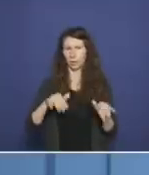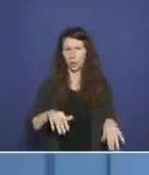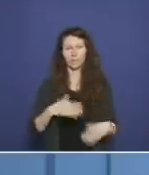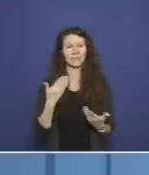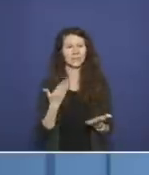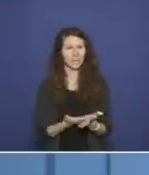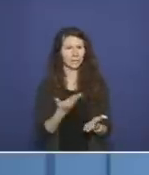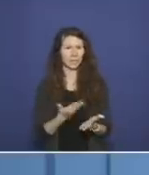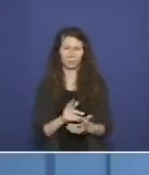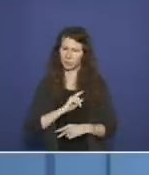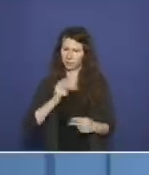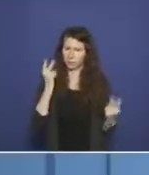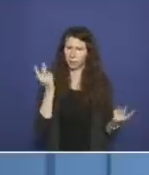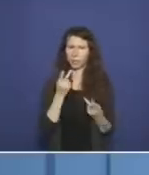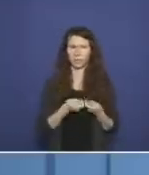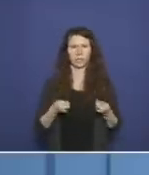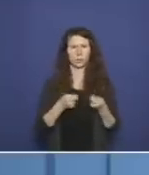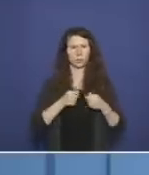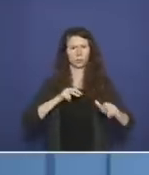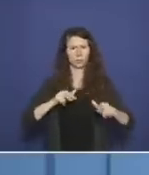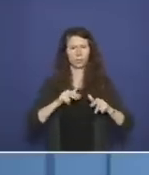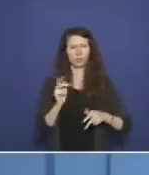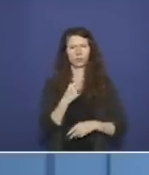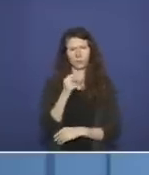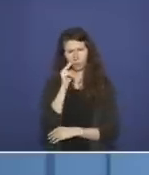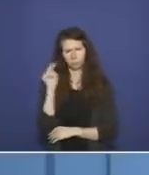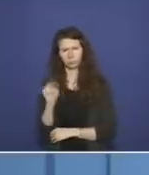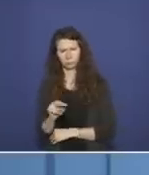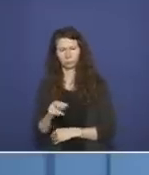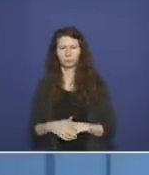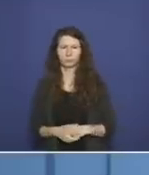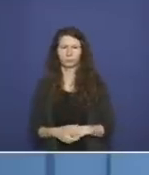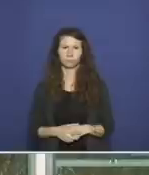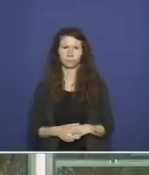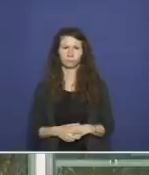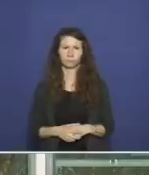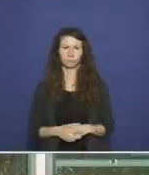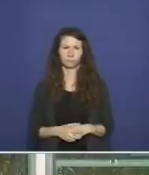Insofern selbstverständlich hat die Bundesregierung das im Blick.